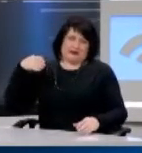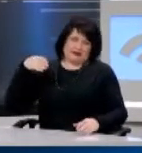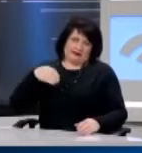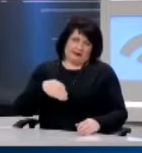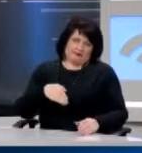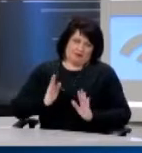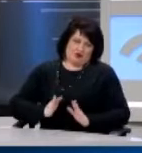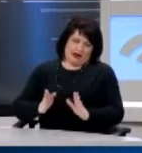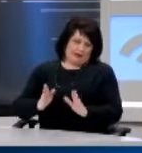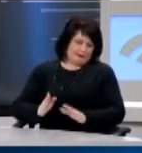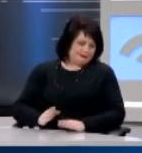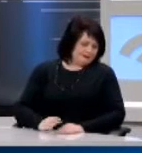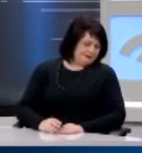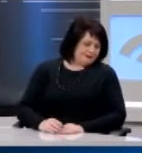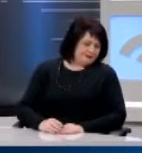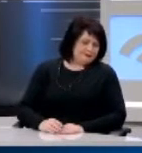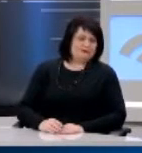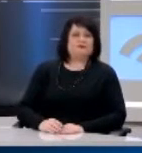Θέλω να ολοκληρώσω